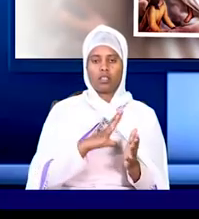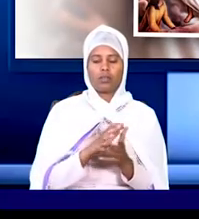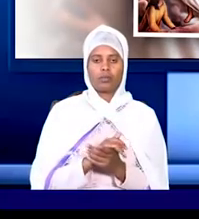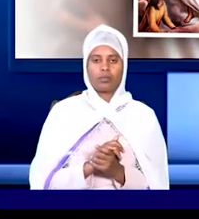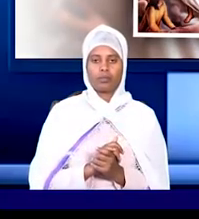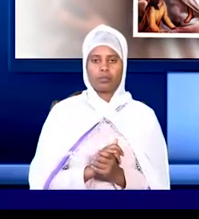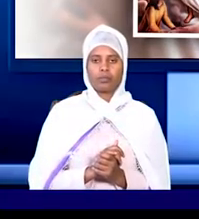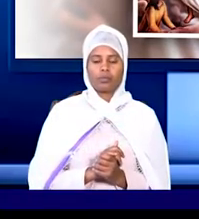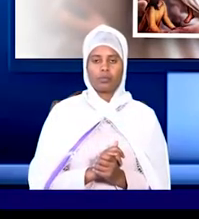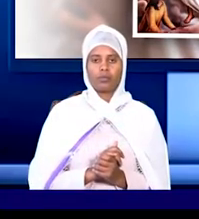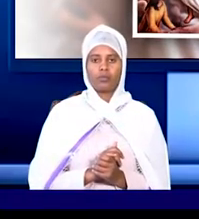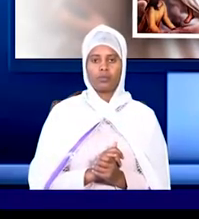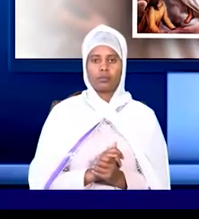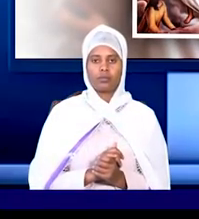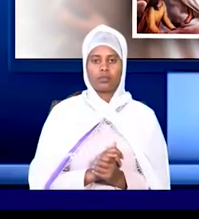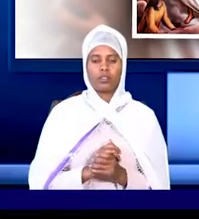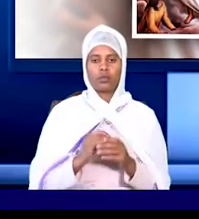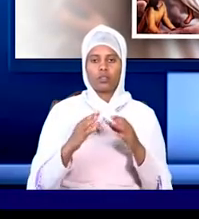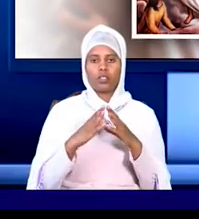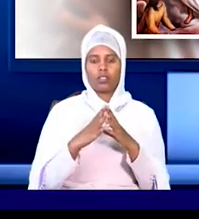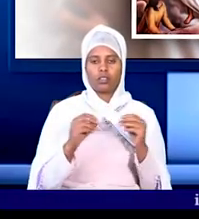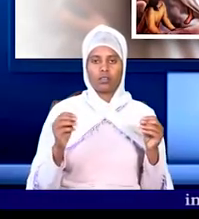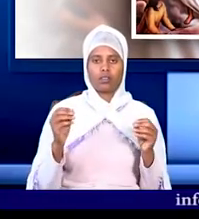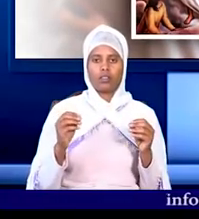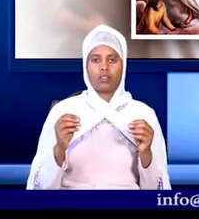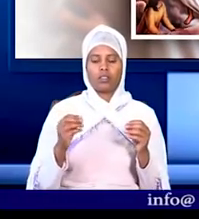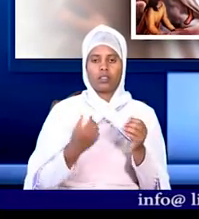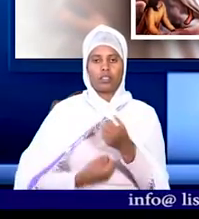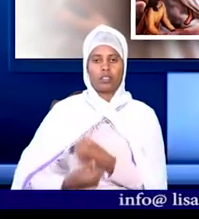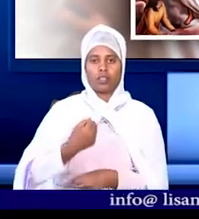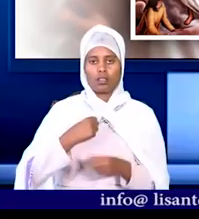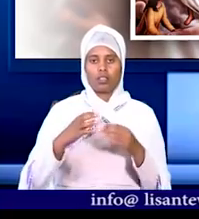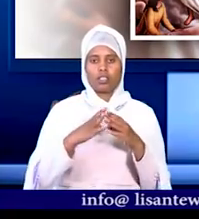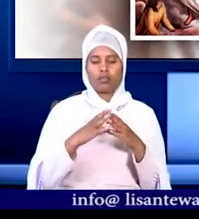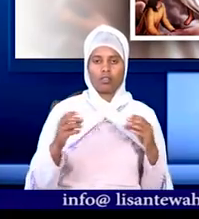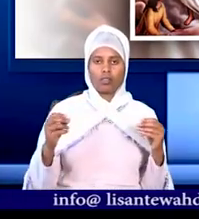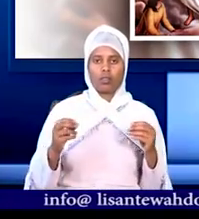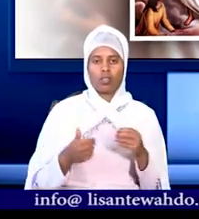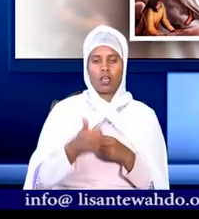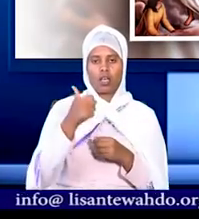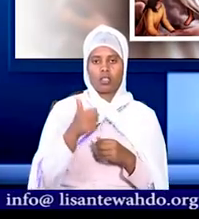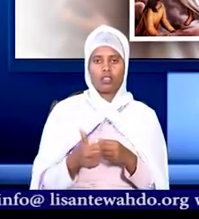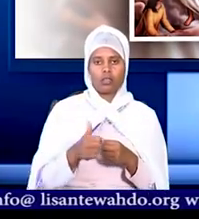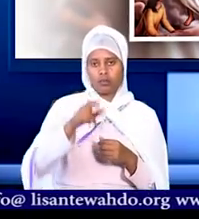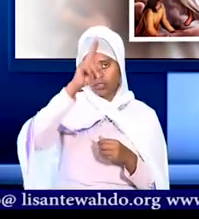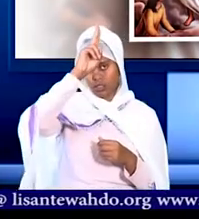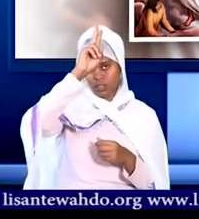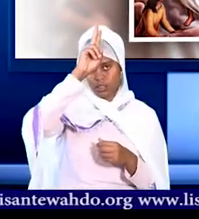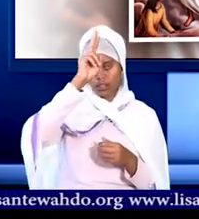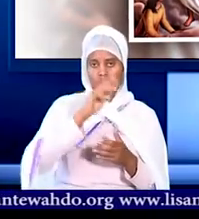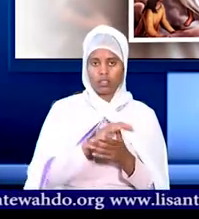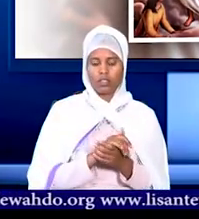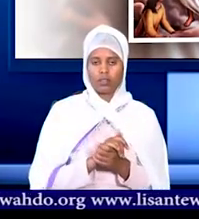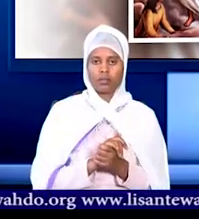عسرتا أربعتا كمزيب ودم سسمت صحافة إدانة أدام